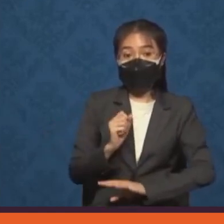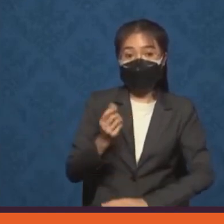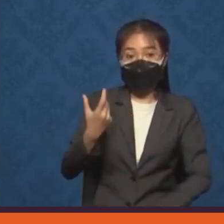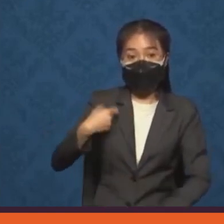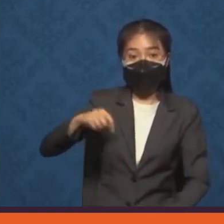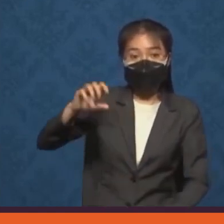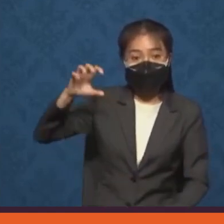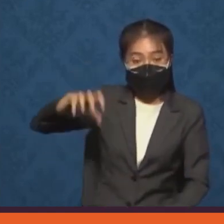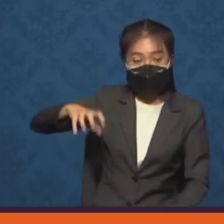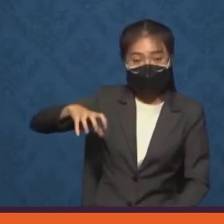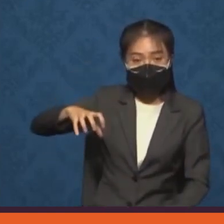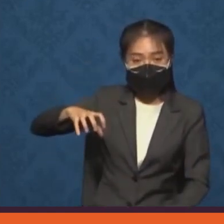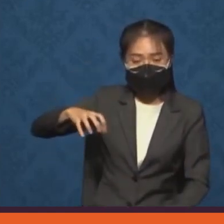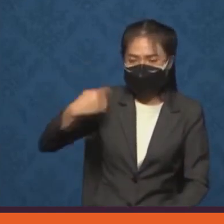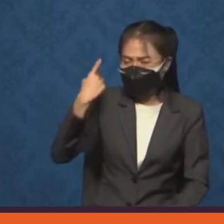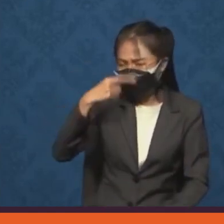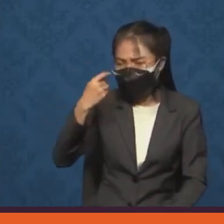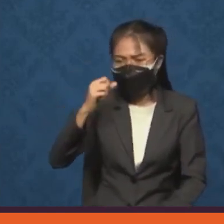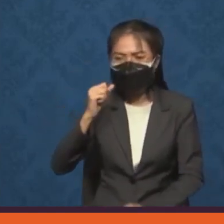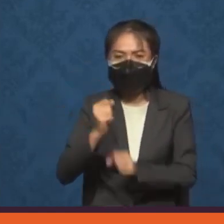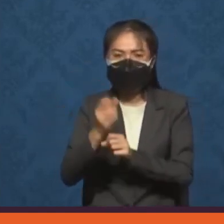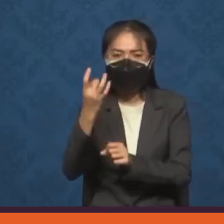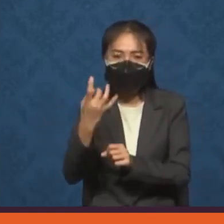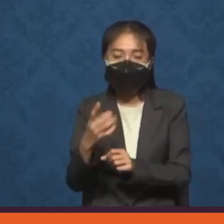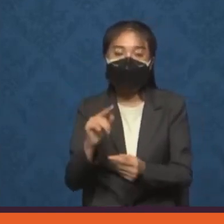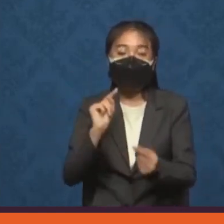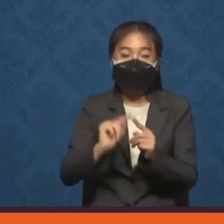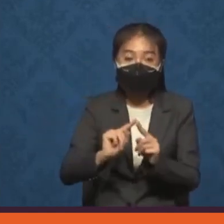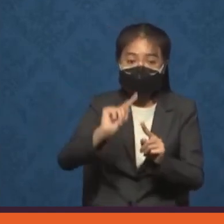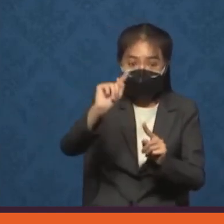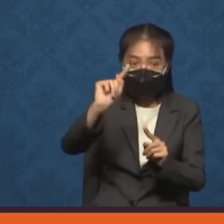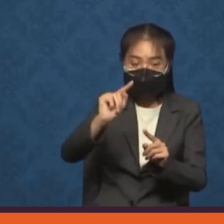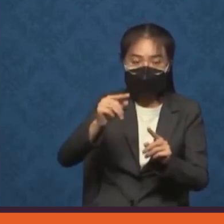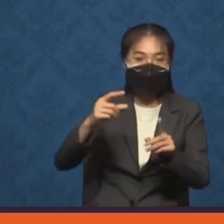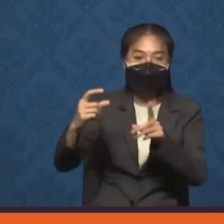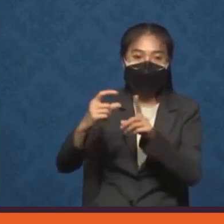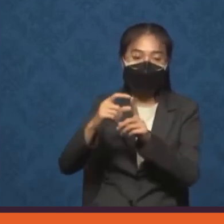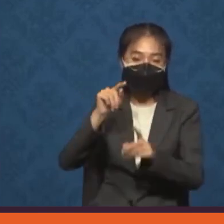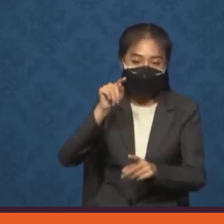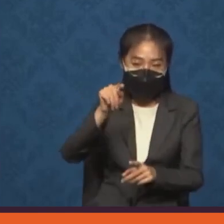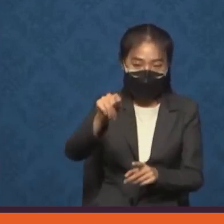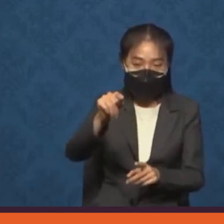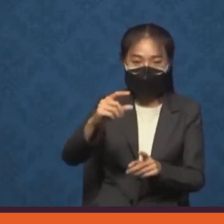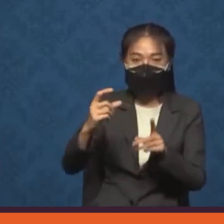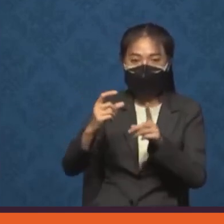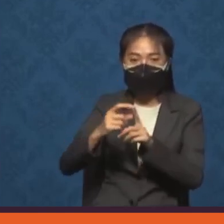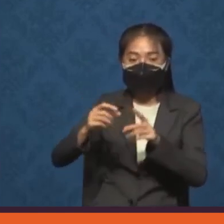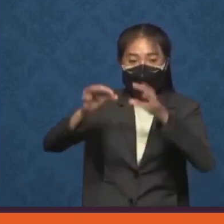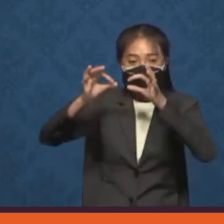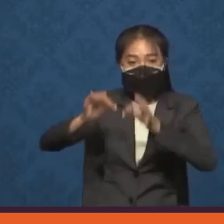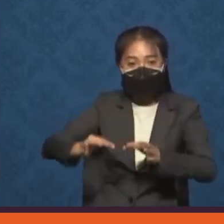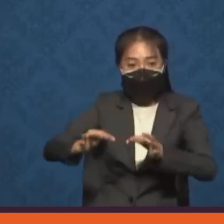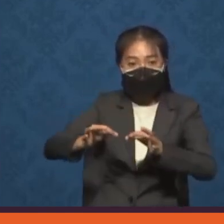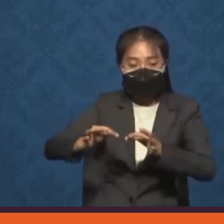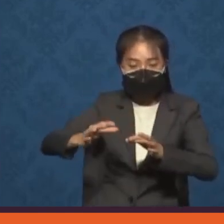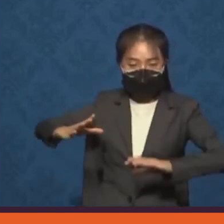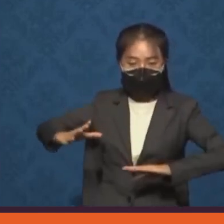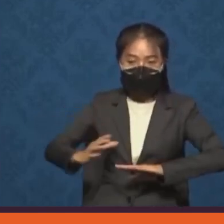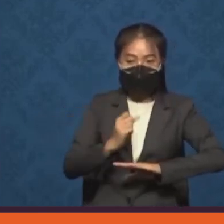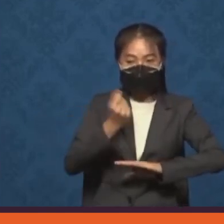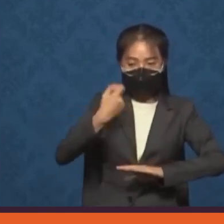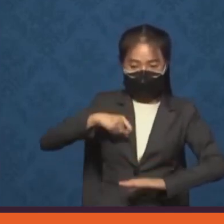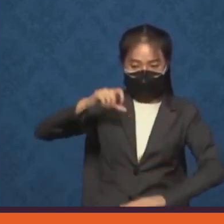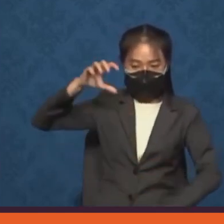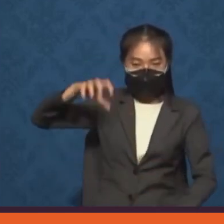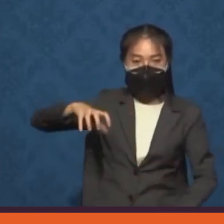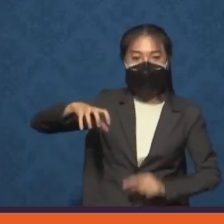การกระทำอะไรบ้างครับ1คือคำพิพากษาคำวินิจฉัยหรือคำสั่งของศาลนั่นคือการใช้อำนาจตุลาการ